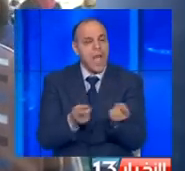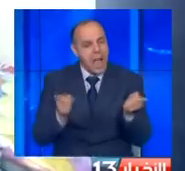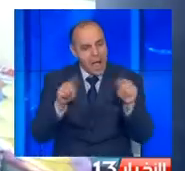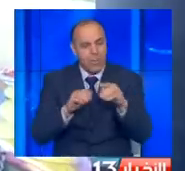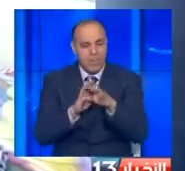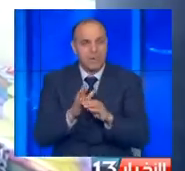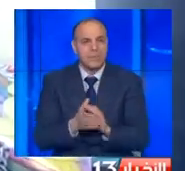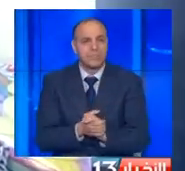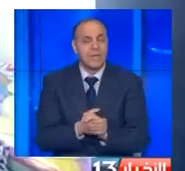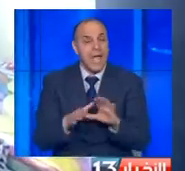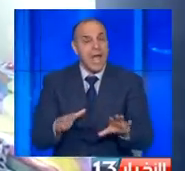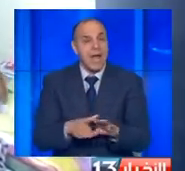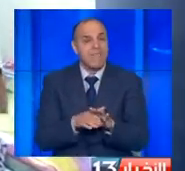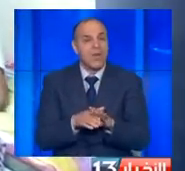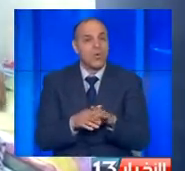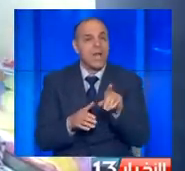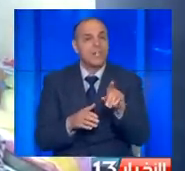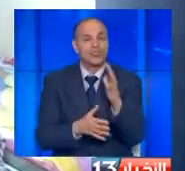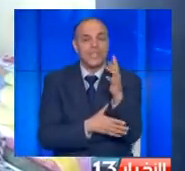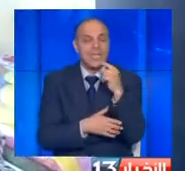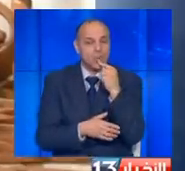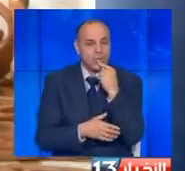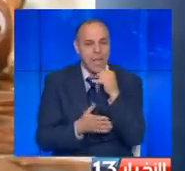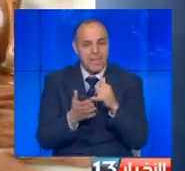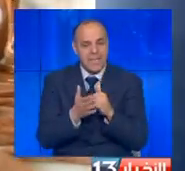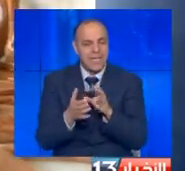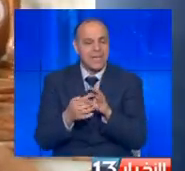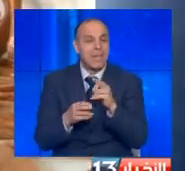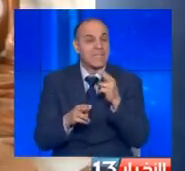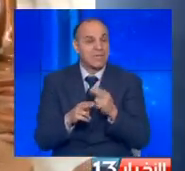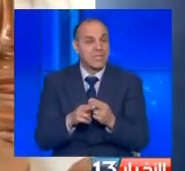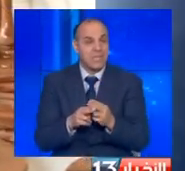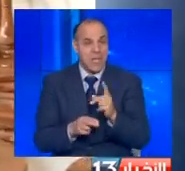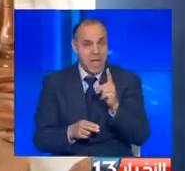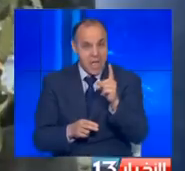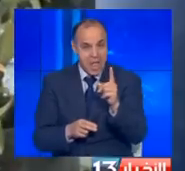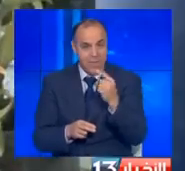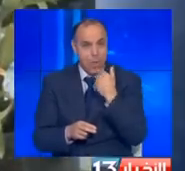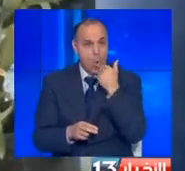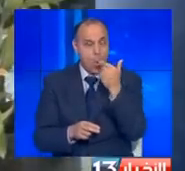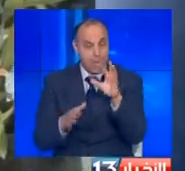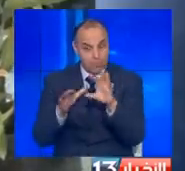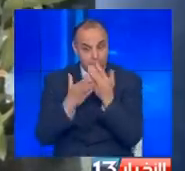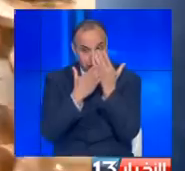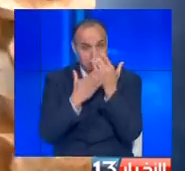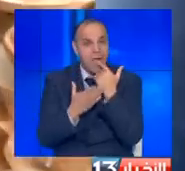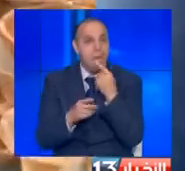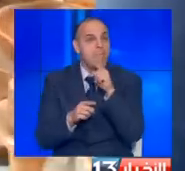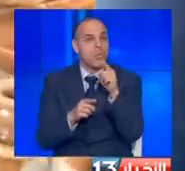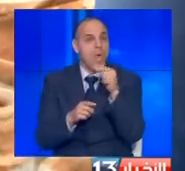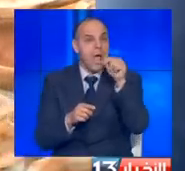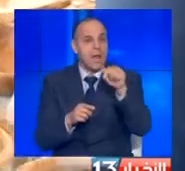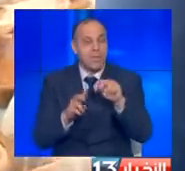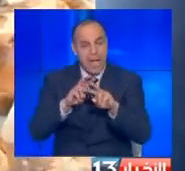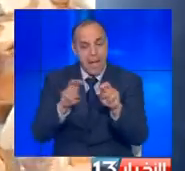هذه التظاهره تحتفي شجره زيتون في ومن وراء هذا الحدث طرح اخر في ضروره